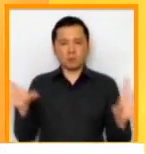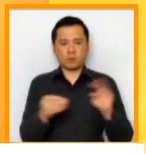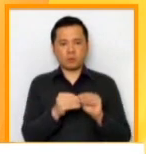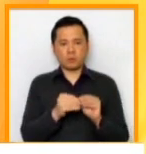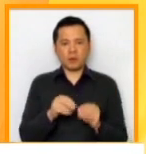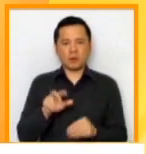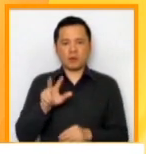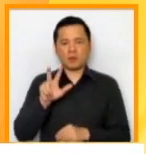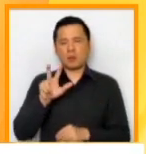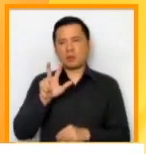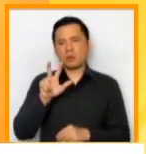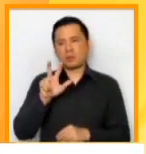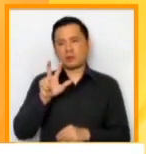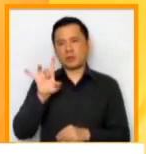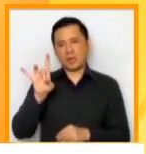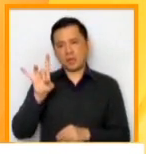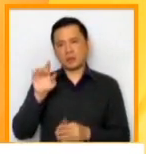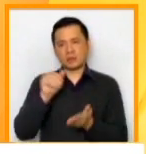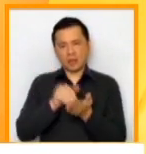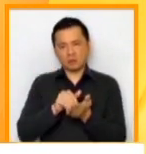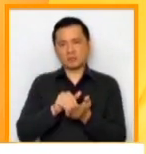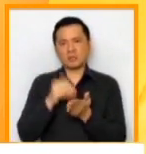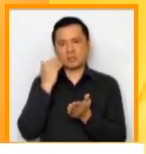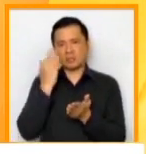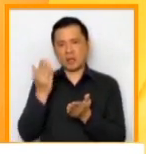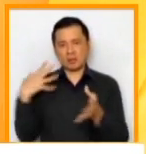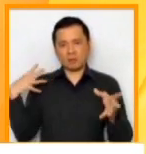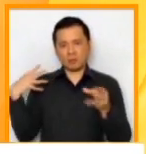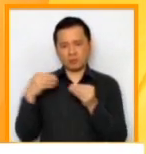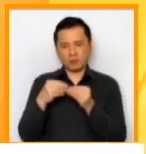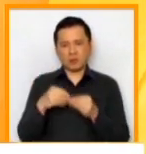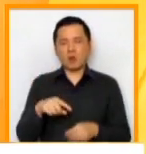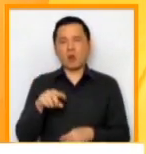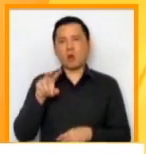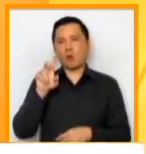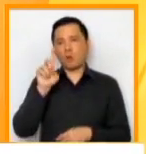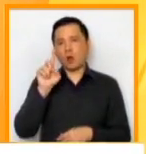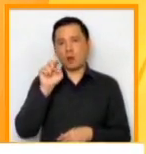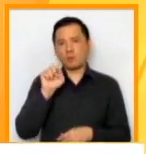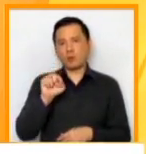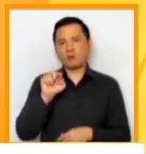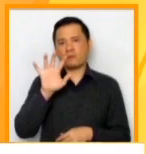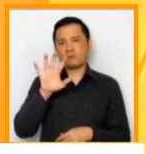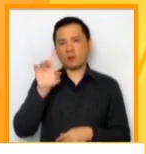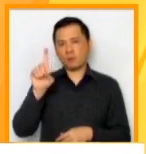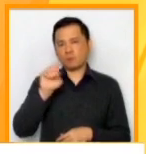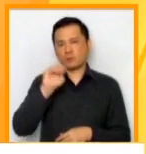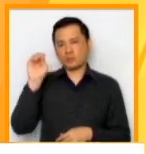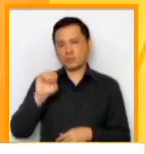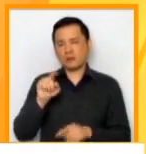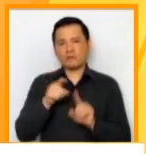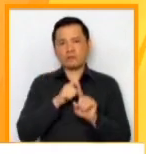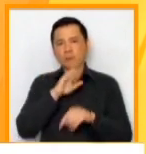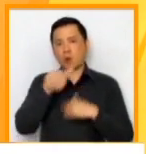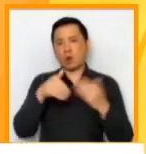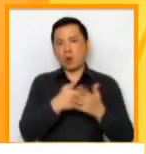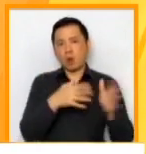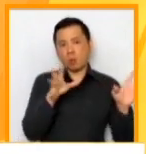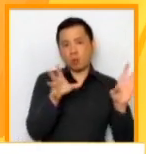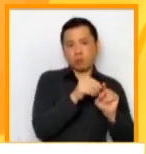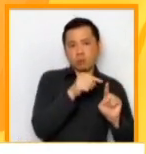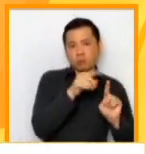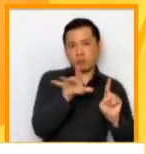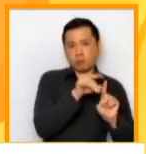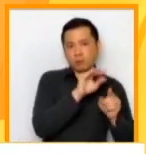38,164 na ang COVID deaths o katumbas ng 1.51% ng kabuuang bilang ng tinamaan ng virus.